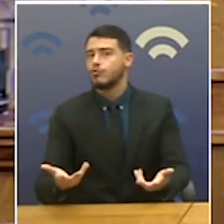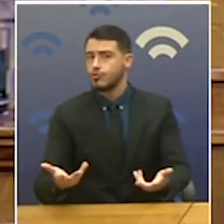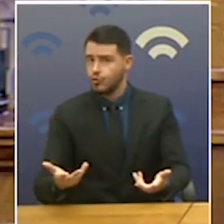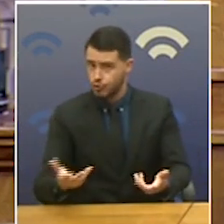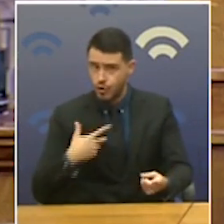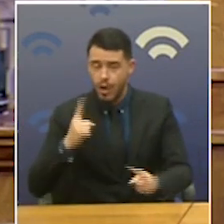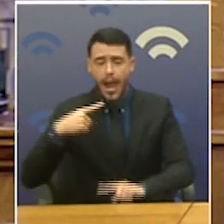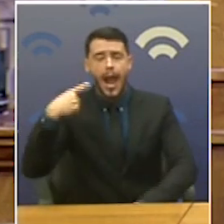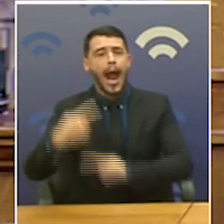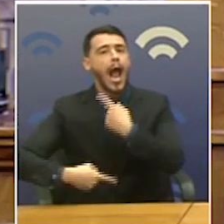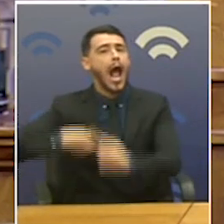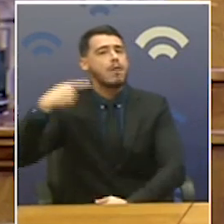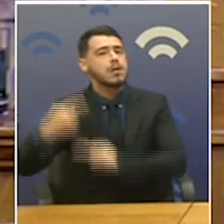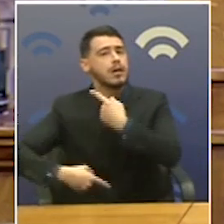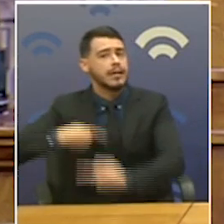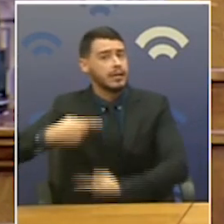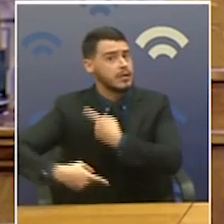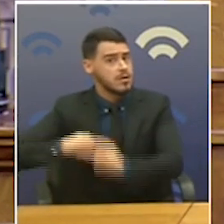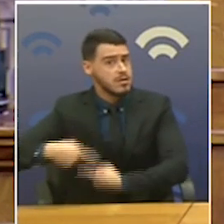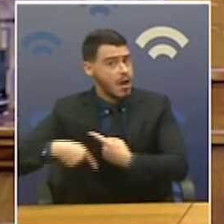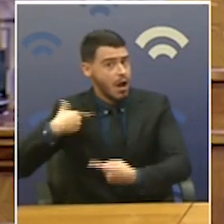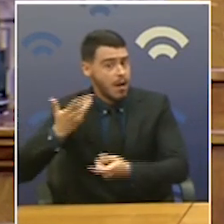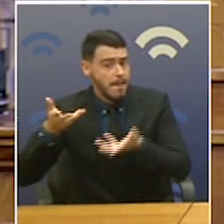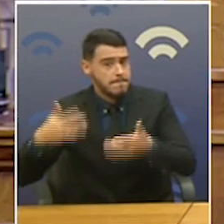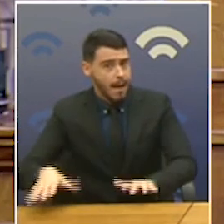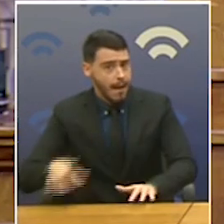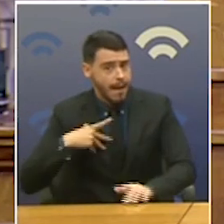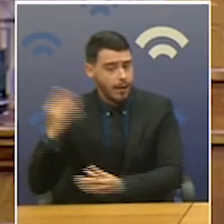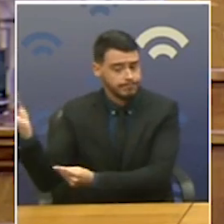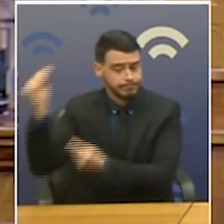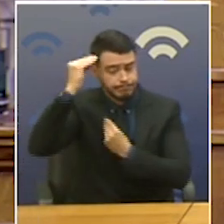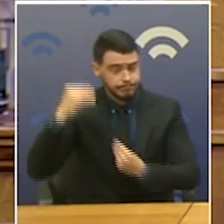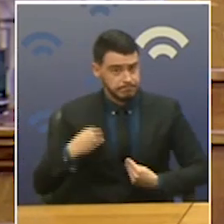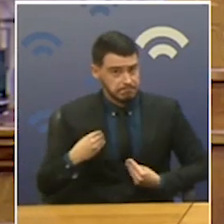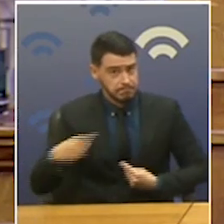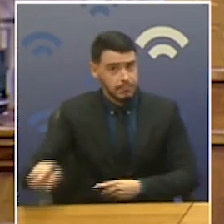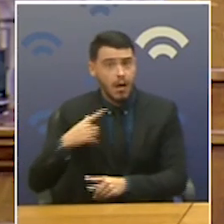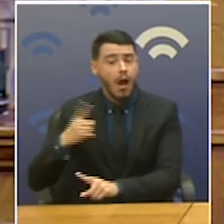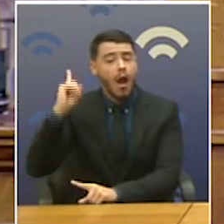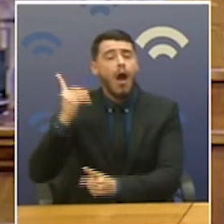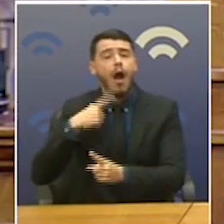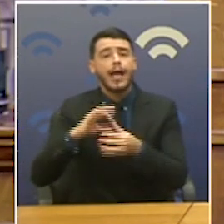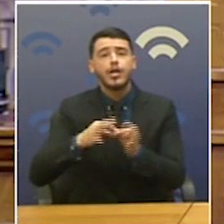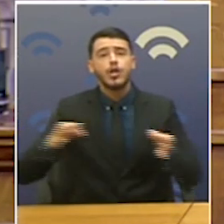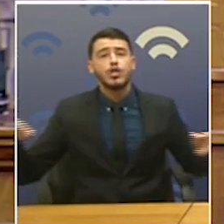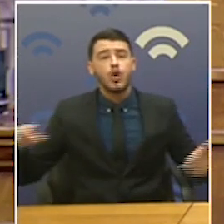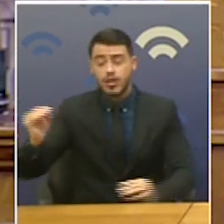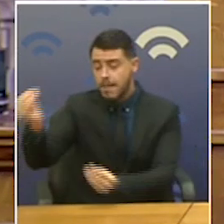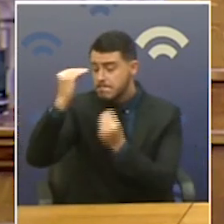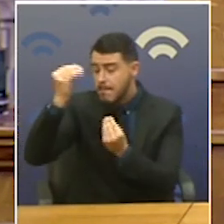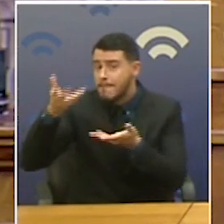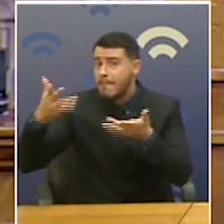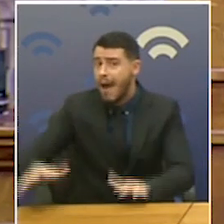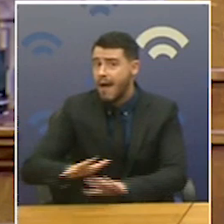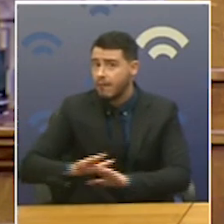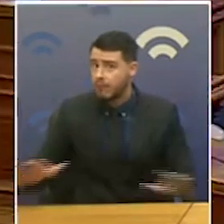εμπειρίας, υπό το σοφό πρίσμα των διδαγμάτων της, αλλά και με σταθερή πηξίδα